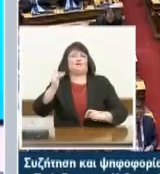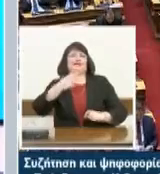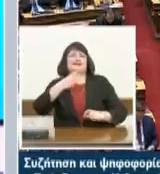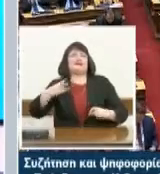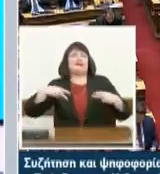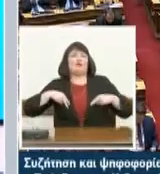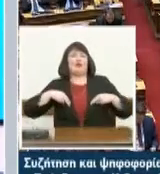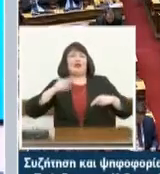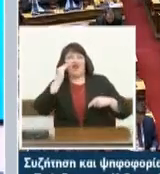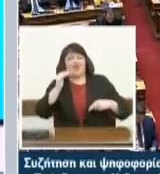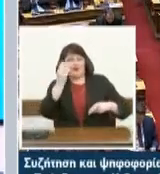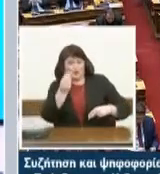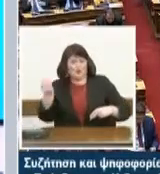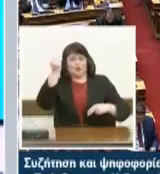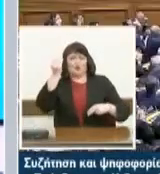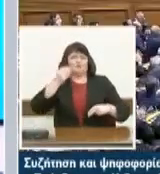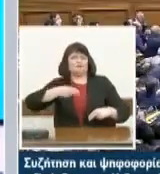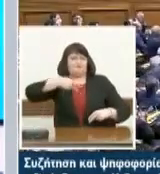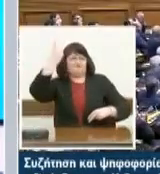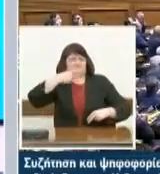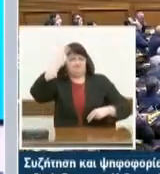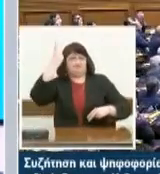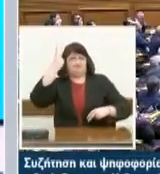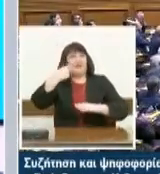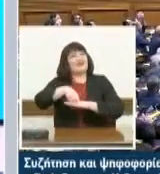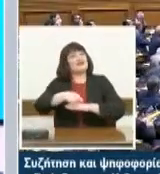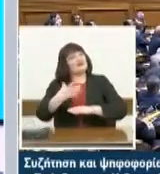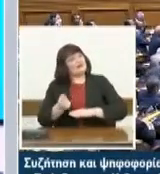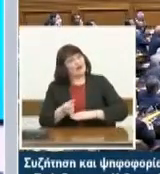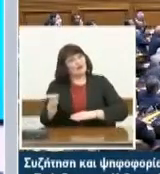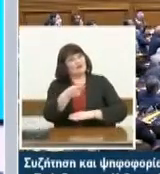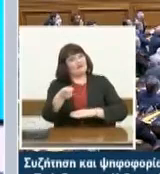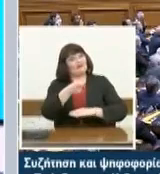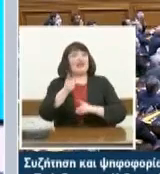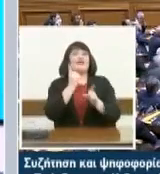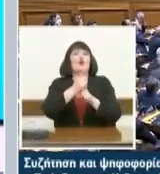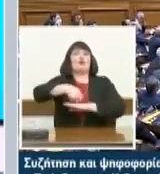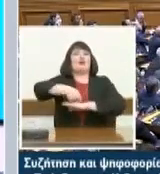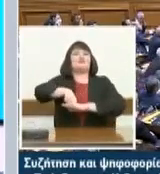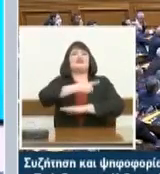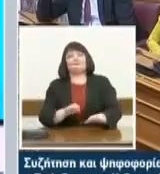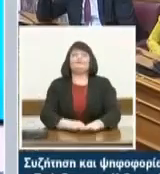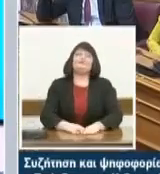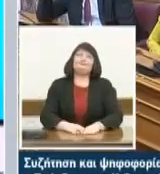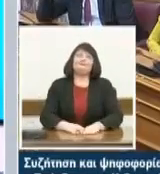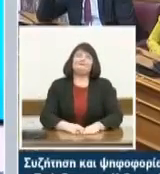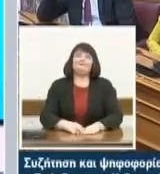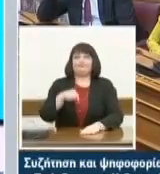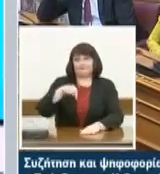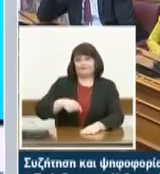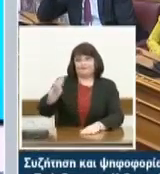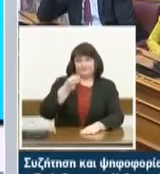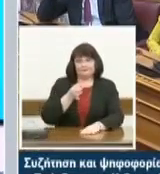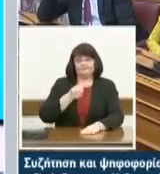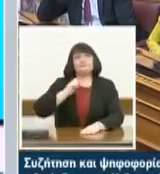ήρθε μετά τις καταγγελίες του κυρίου Βελόπουλου, που ήρθε πριν ναι, είχαμε αυτή τη φράση που σας είπα του κυρίου Μητσοτάκη.